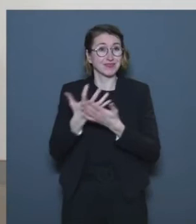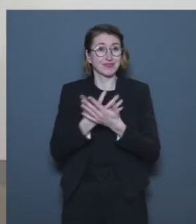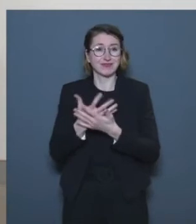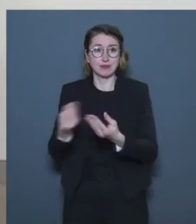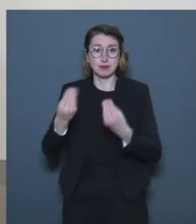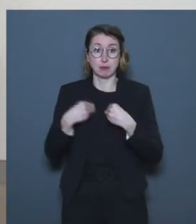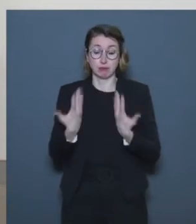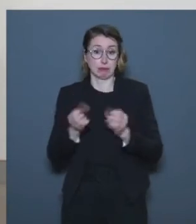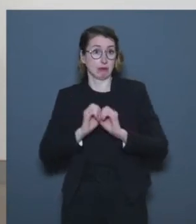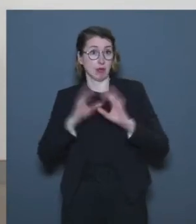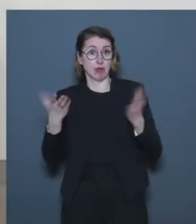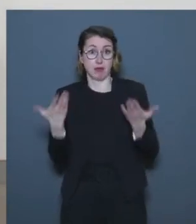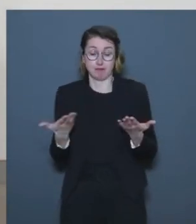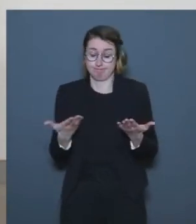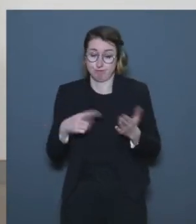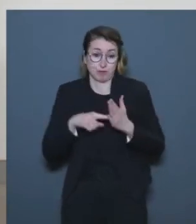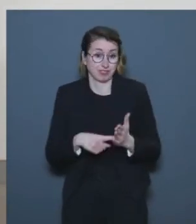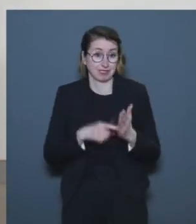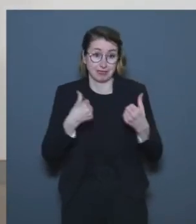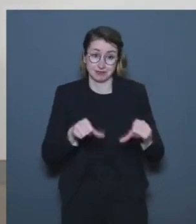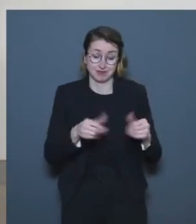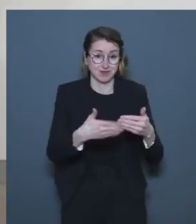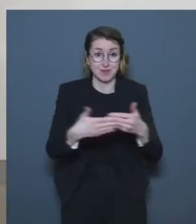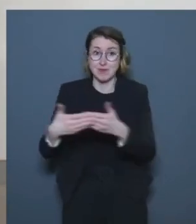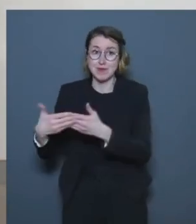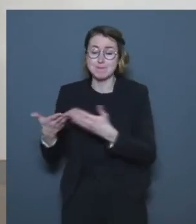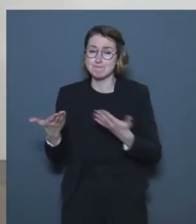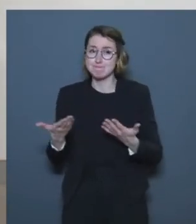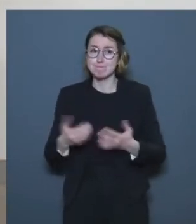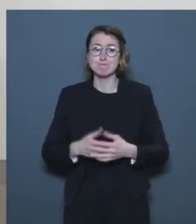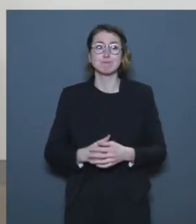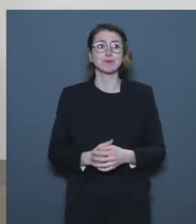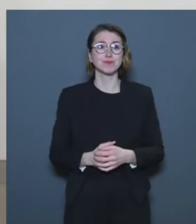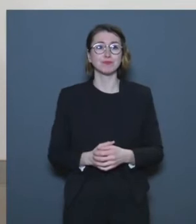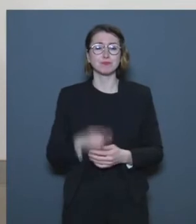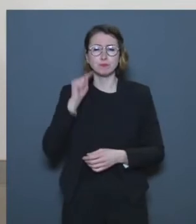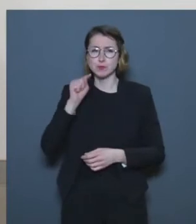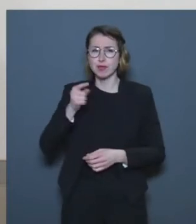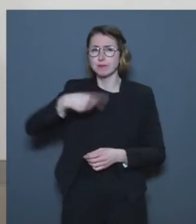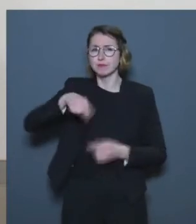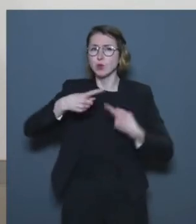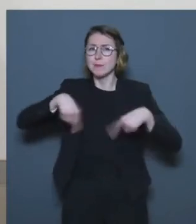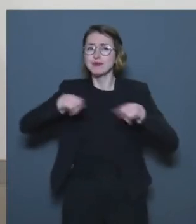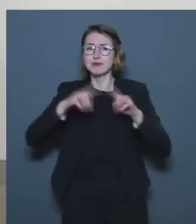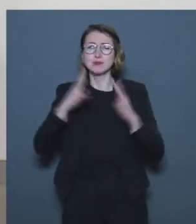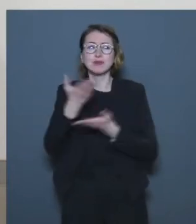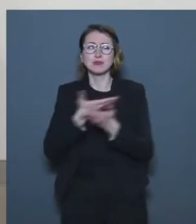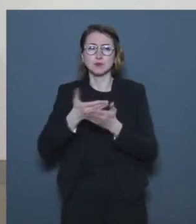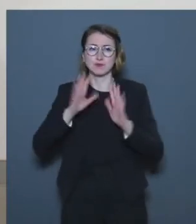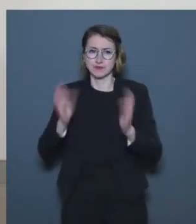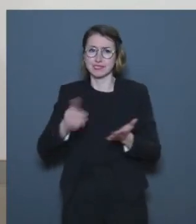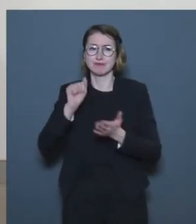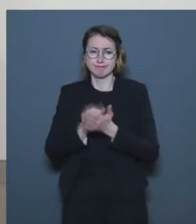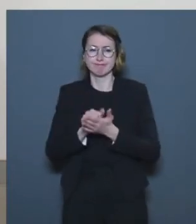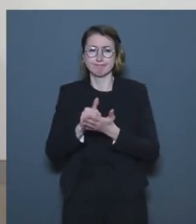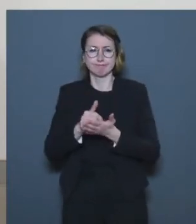pas. C'est pour ça que le comité de concertation a décidé que les professions de contact non médical ne peuvent réouvrir au plus